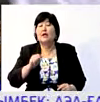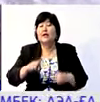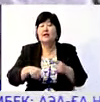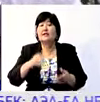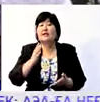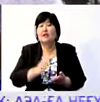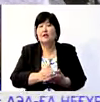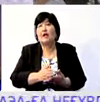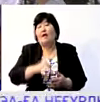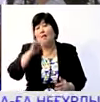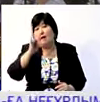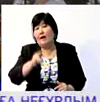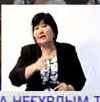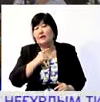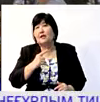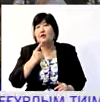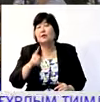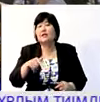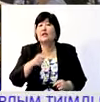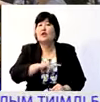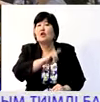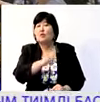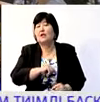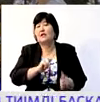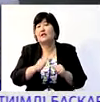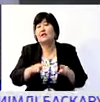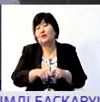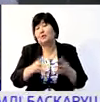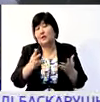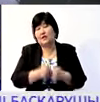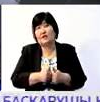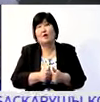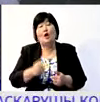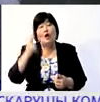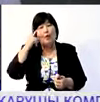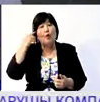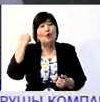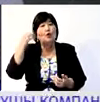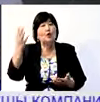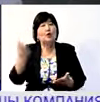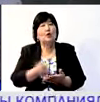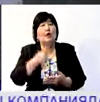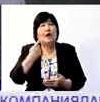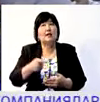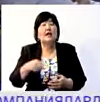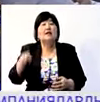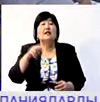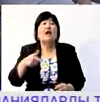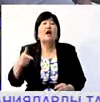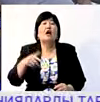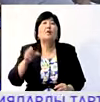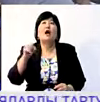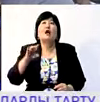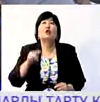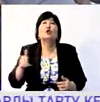тұрса, Қазақстанның бір ең мықты жарысы деп есептейміз біз. Ой жүйріктігі сыналар айтулы додаға Дилера Ғабитова Атырау облысынан